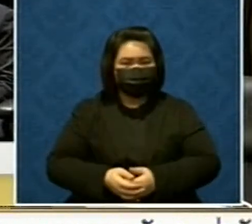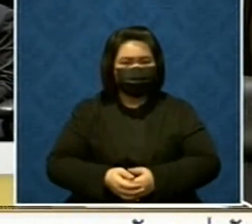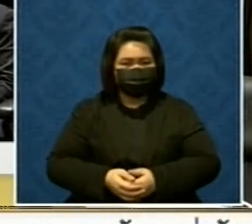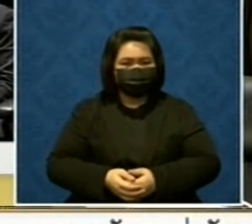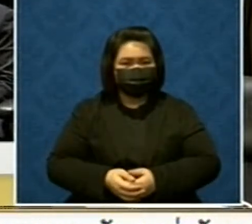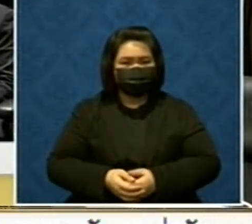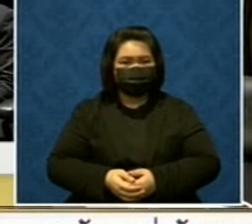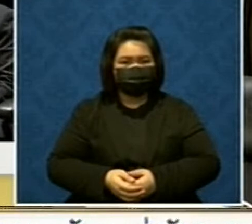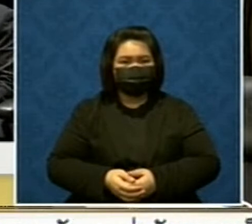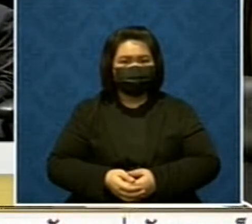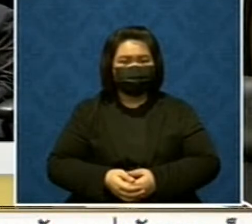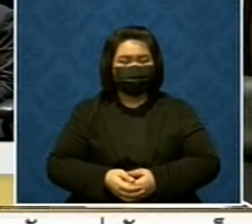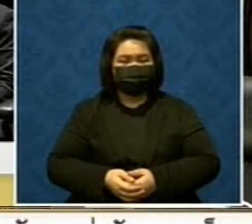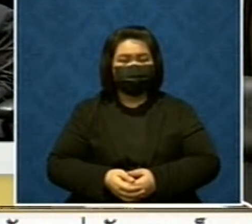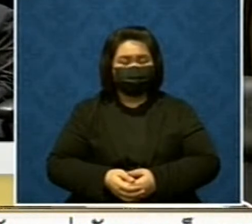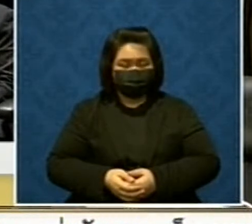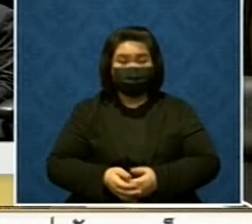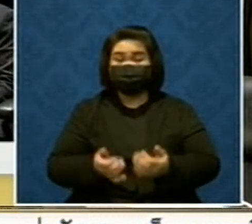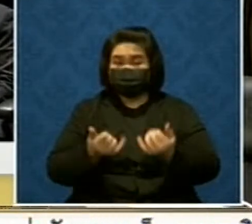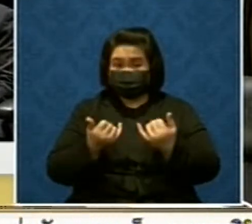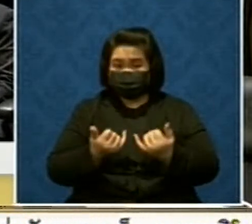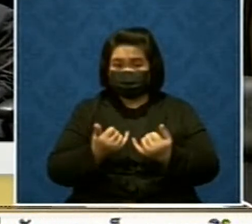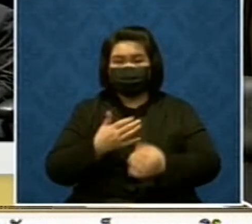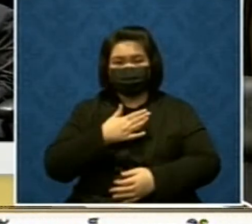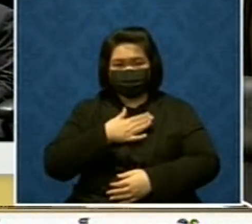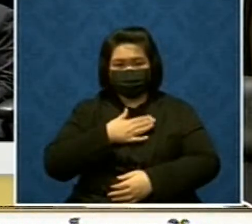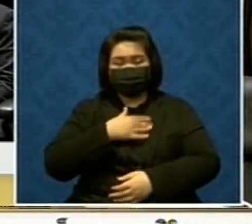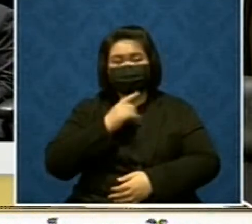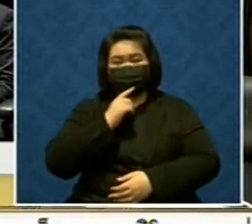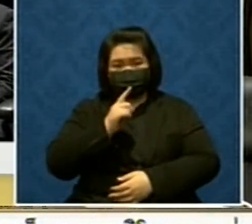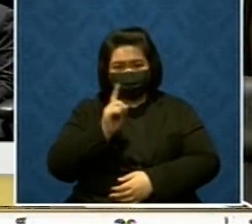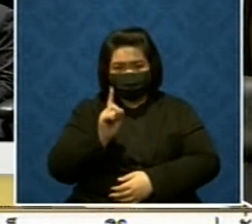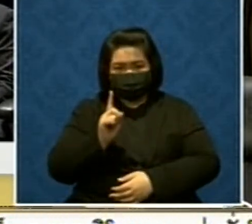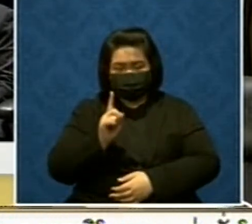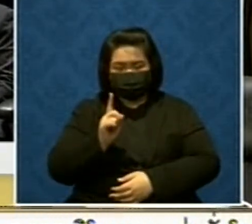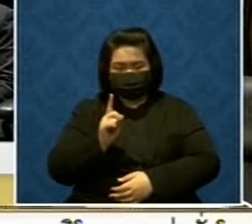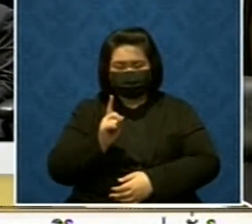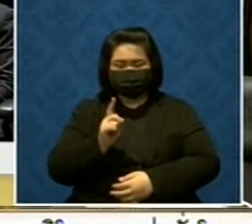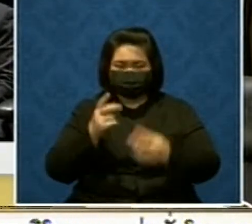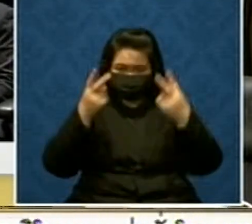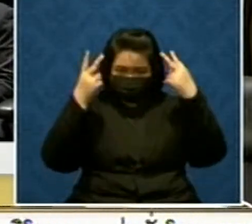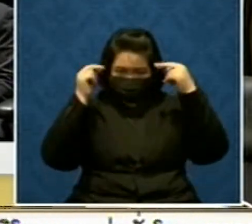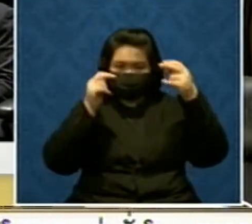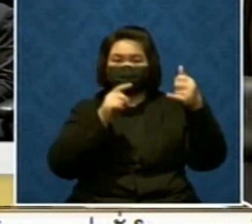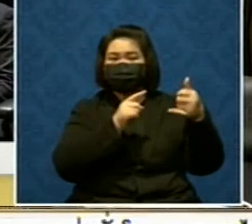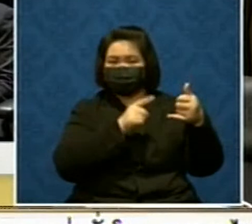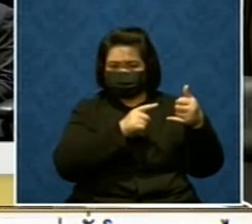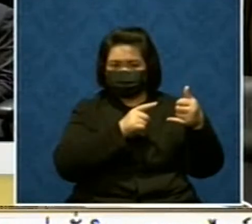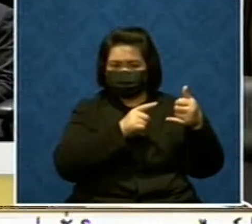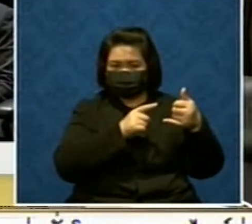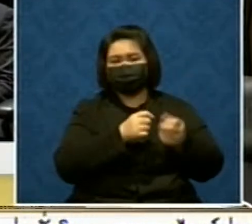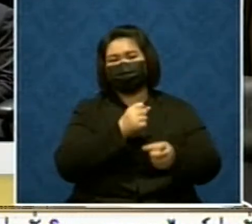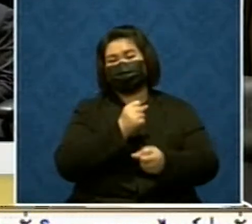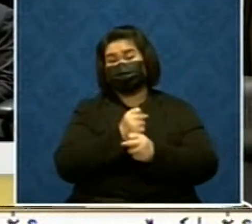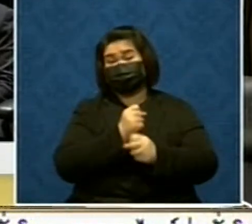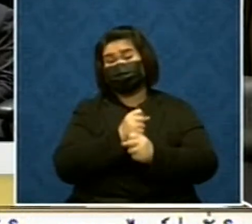ะทำยังไงก็แล้วแต่เพราะนั้นเรื่องนี้ผมเรียนนะครับว่าท่านพลเอกประยุทธ์ท่านดำเนิน